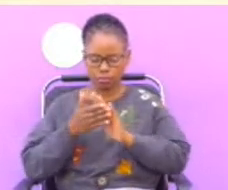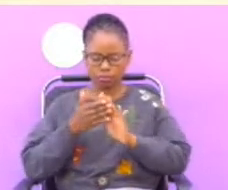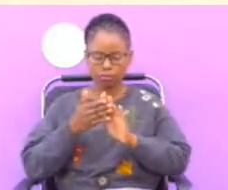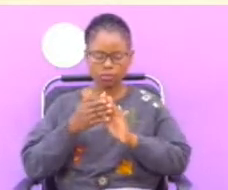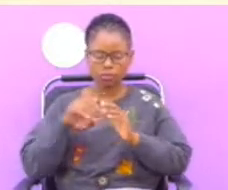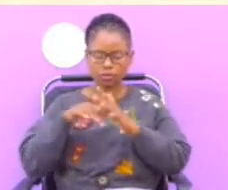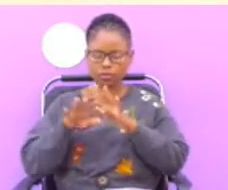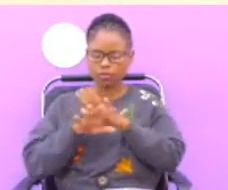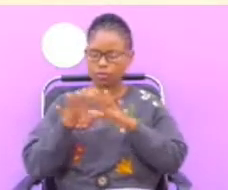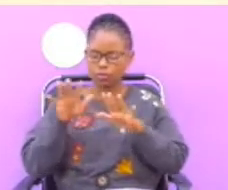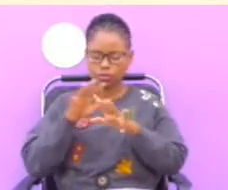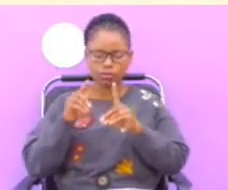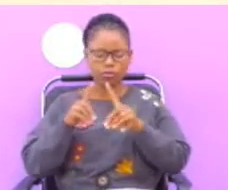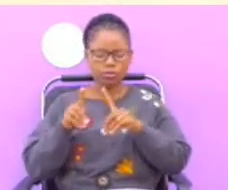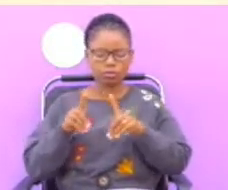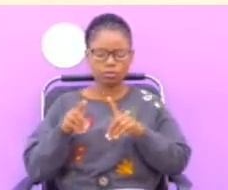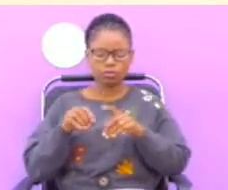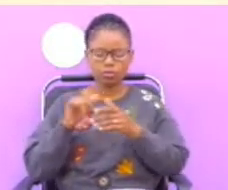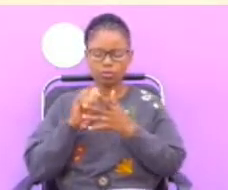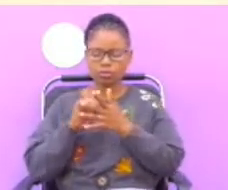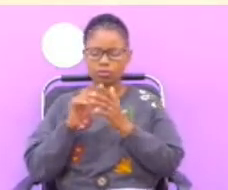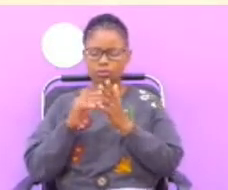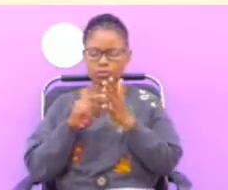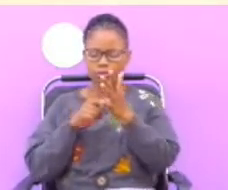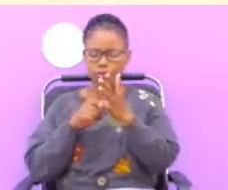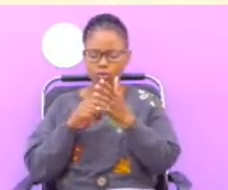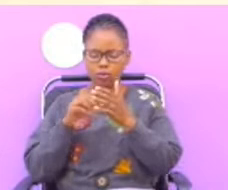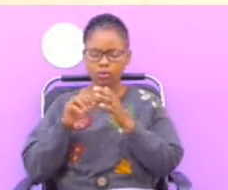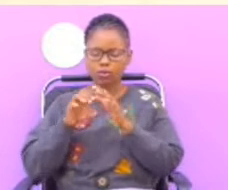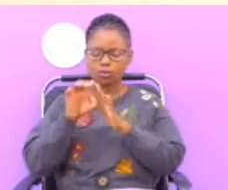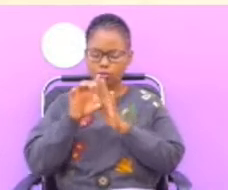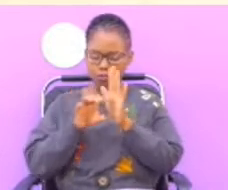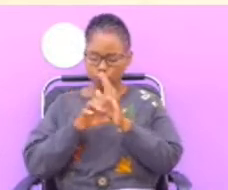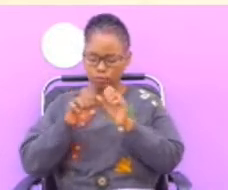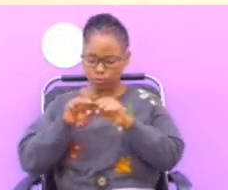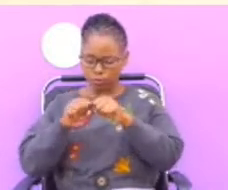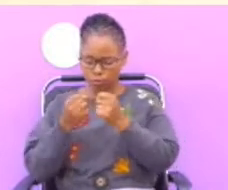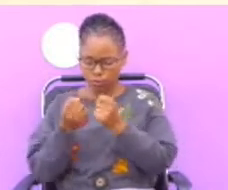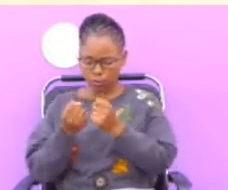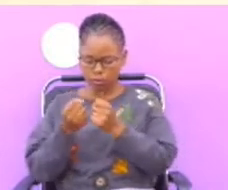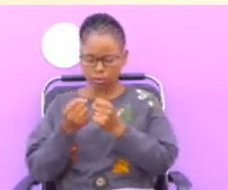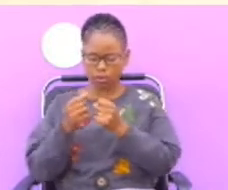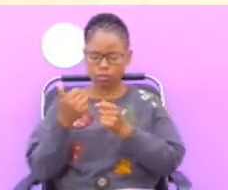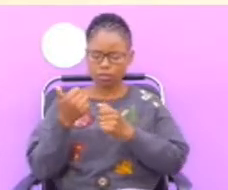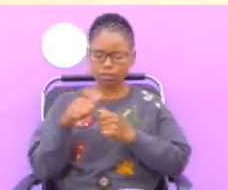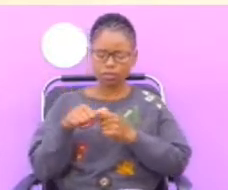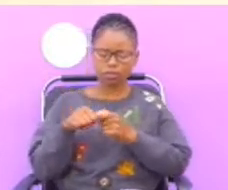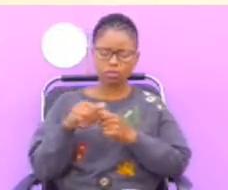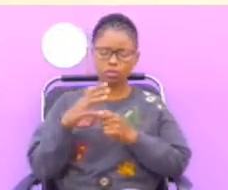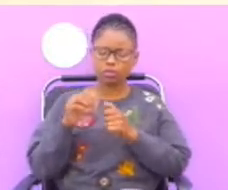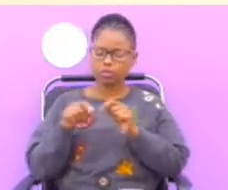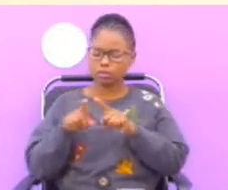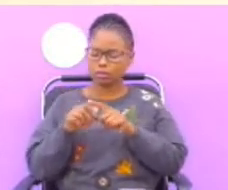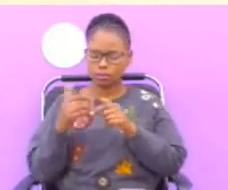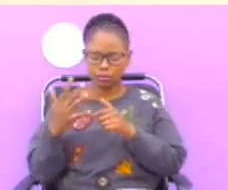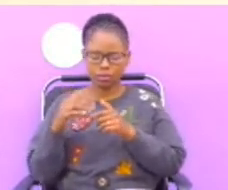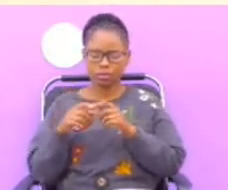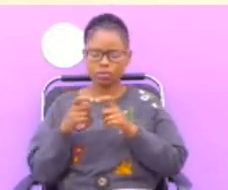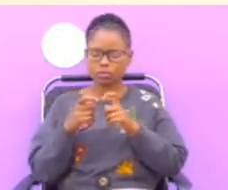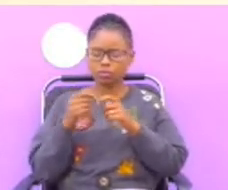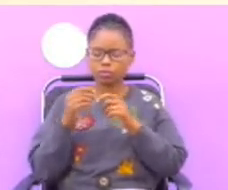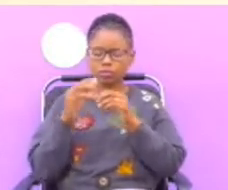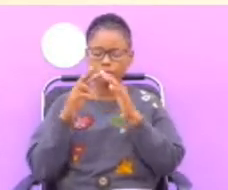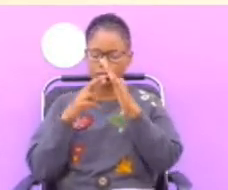maitũ. Tũkiuga nĩ ithuĩ tunĩte maathani maku ikũmi, nĩ ithuĩ tũgerete njĩra itegũgũkenia na itegũgũtĩithia, ona